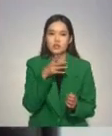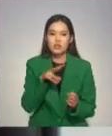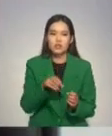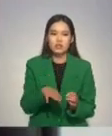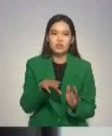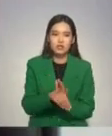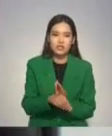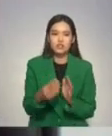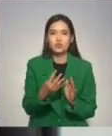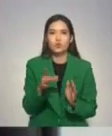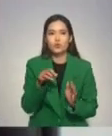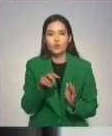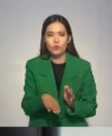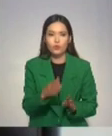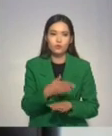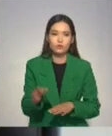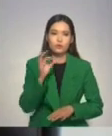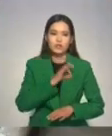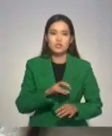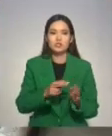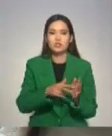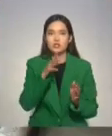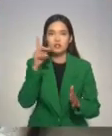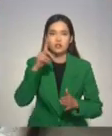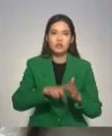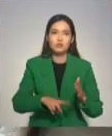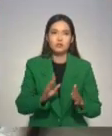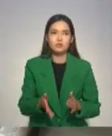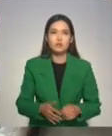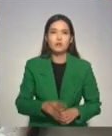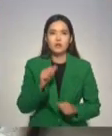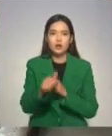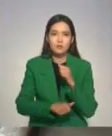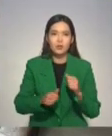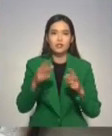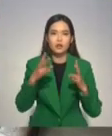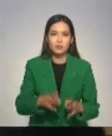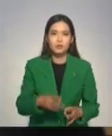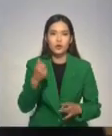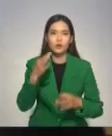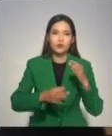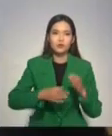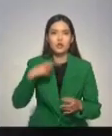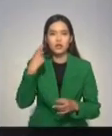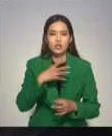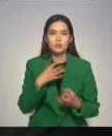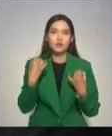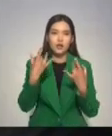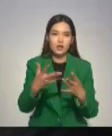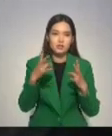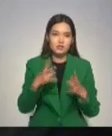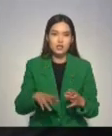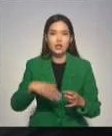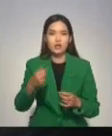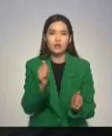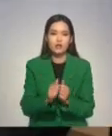часов утра, не выезжать в другие местности без уведомления. По материальному и моральному ущербу суд удовлетворил требования